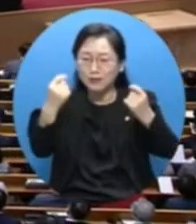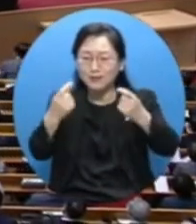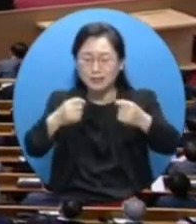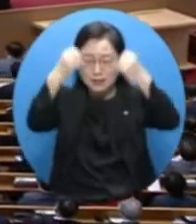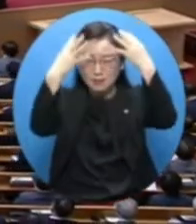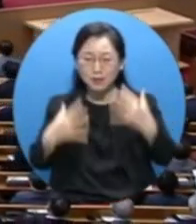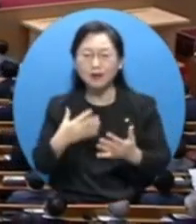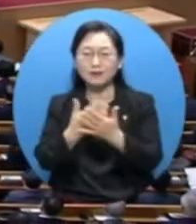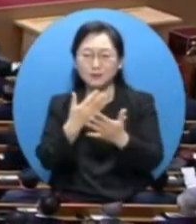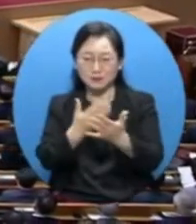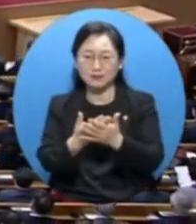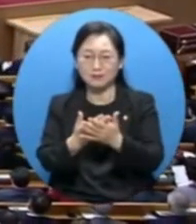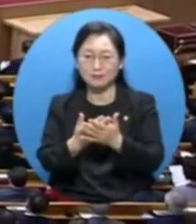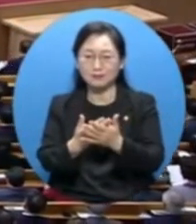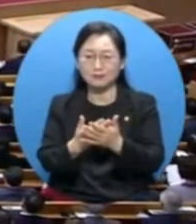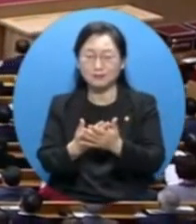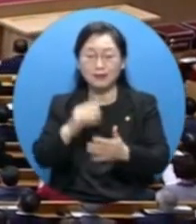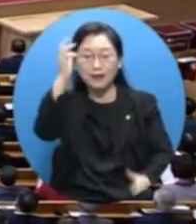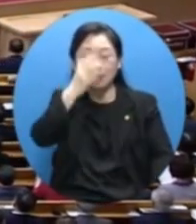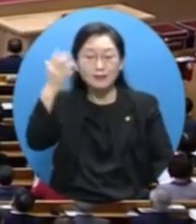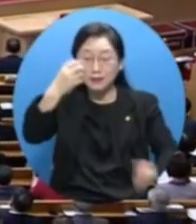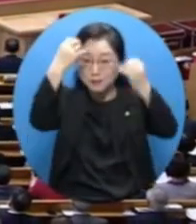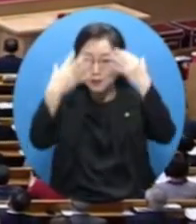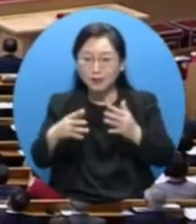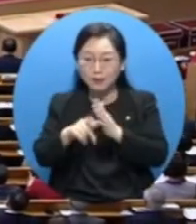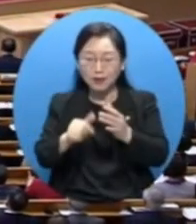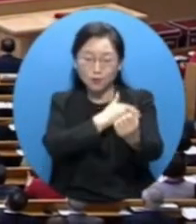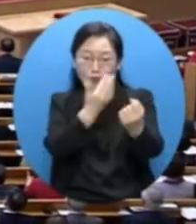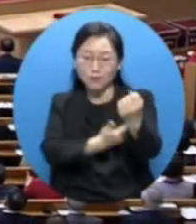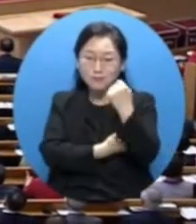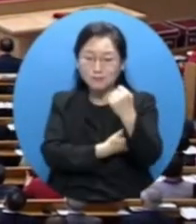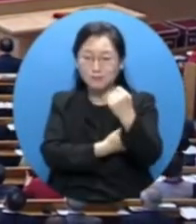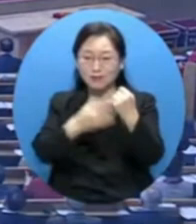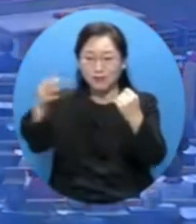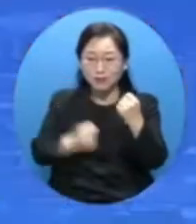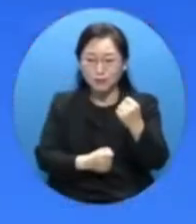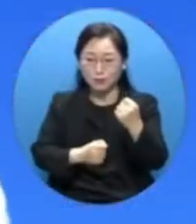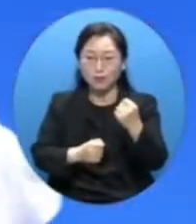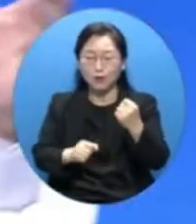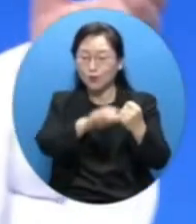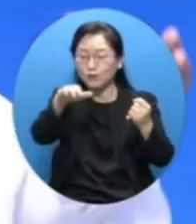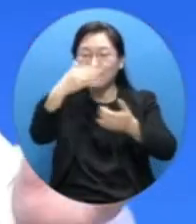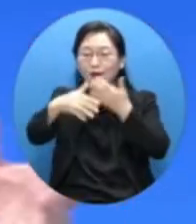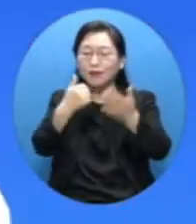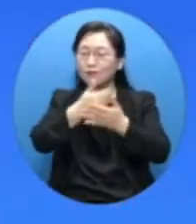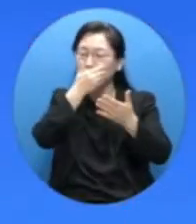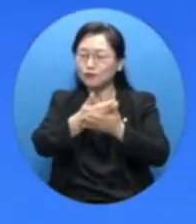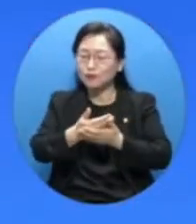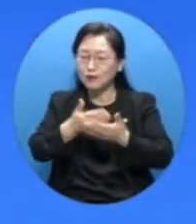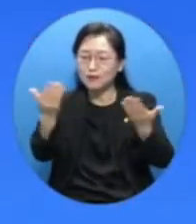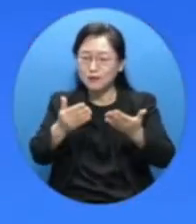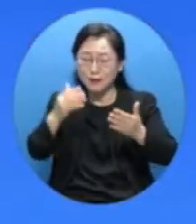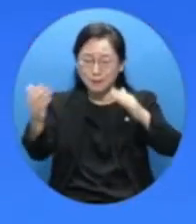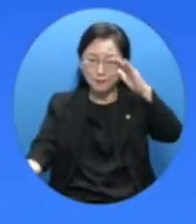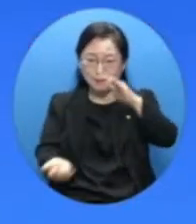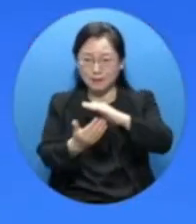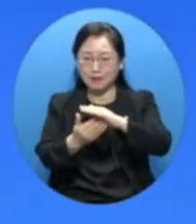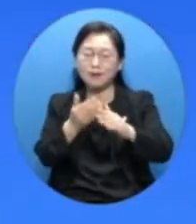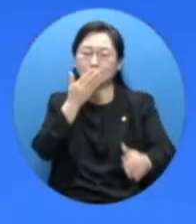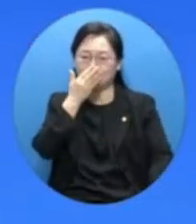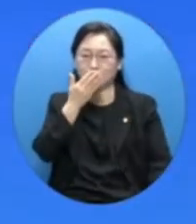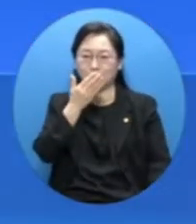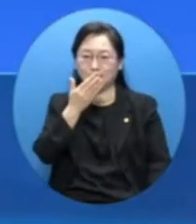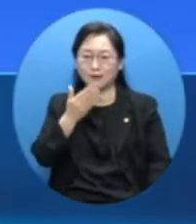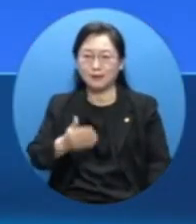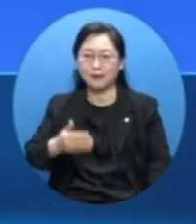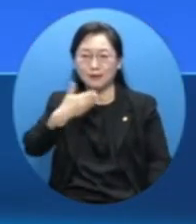임하여 주시옵소서. 성령이 임할 때 권능이 임하고 그 권능을 통하여 우리가 하나님의 위대한 역사를 이룰 수 있게 되는 것입니다.